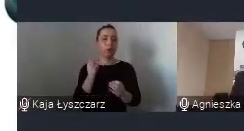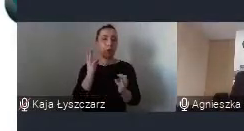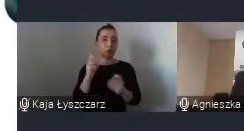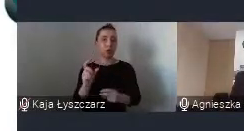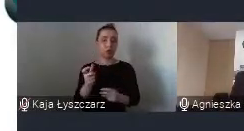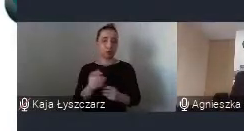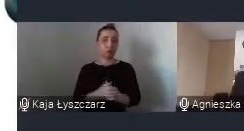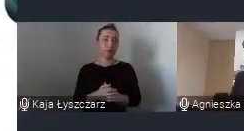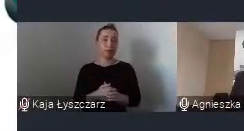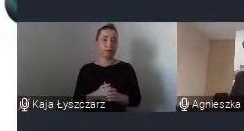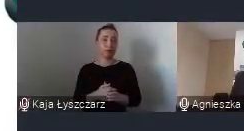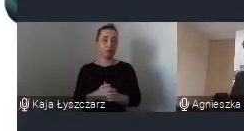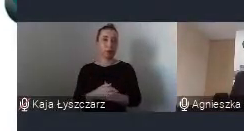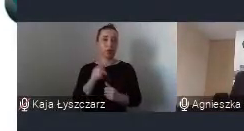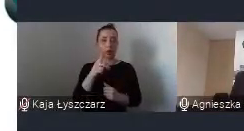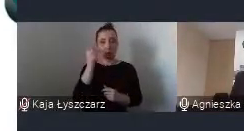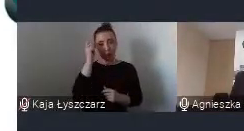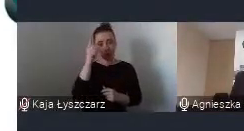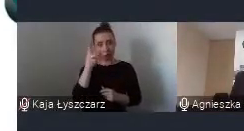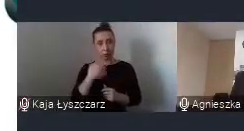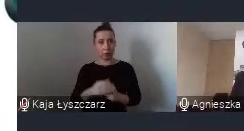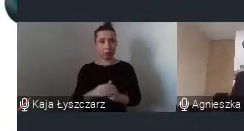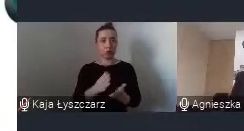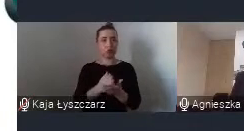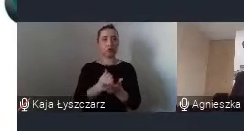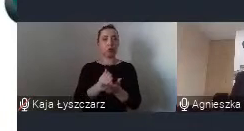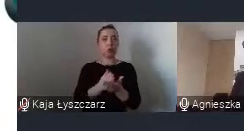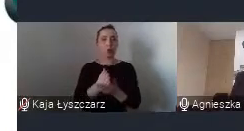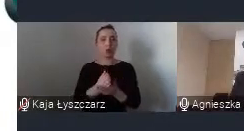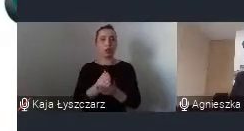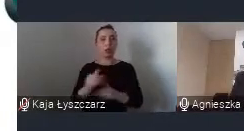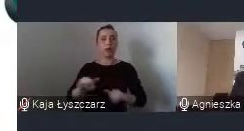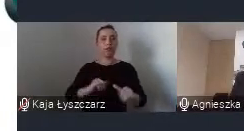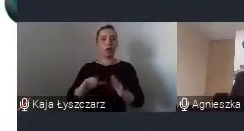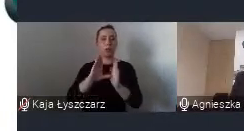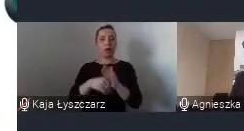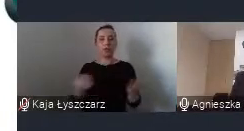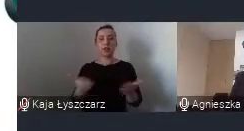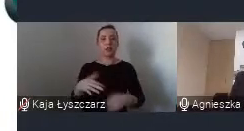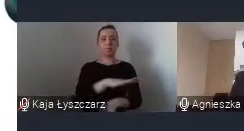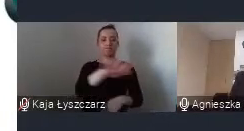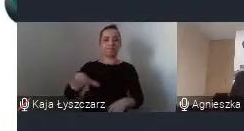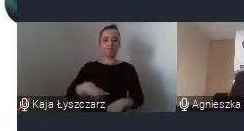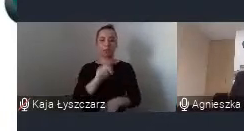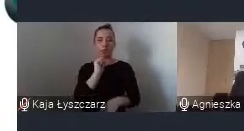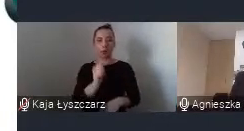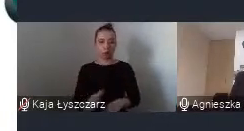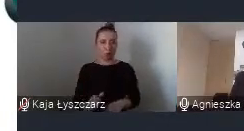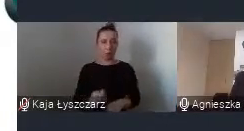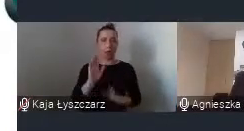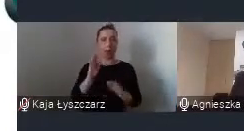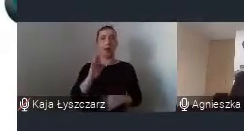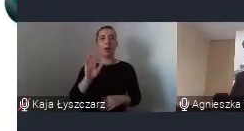to, że ta inicjatywa ma służyć władzom miejskim w Europie, ma im zapewnić środki